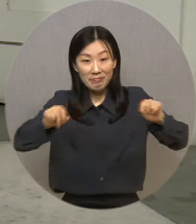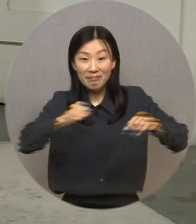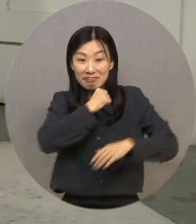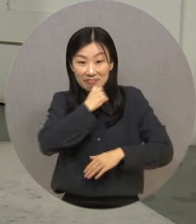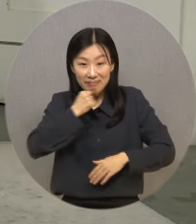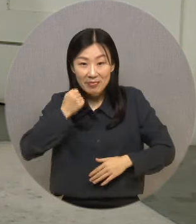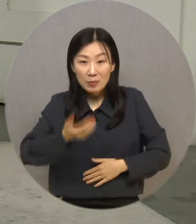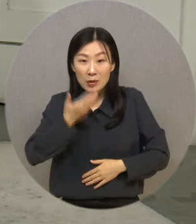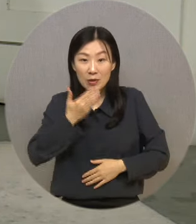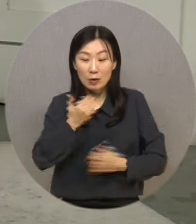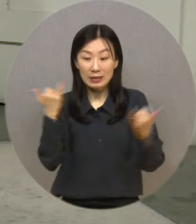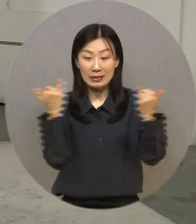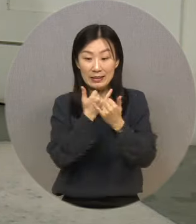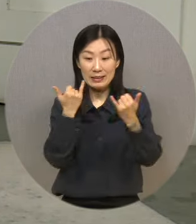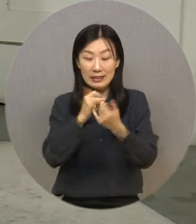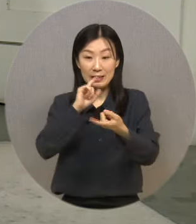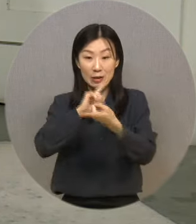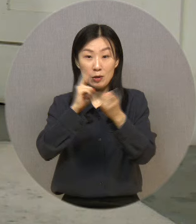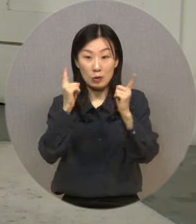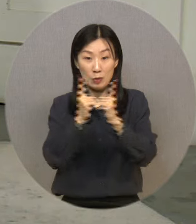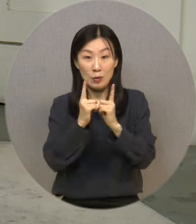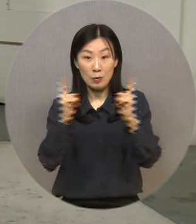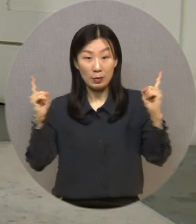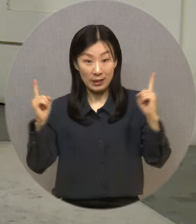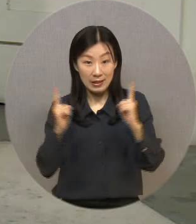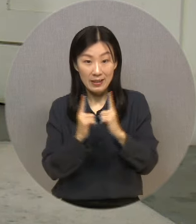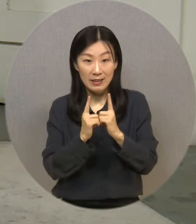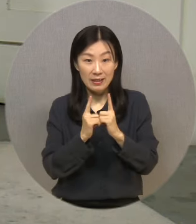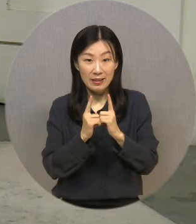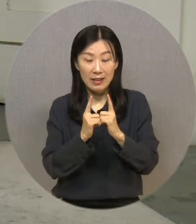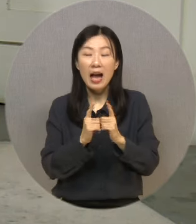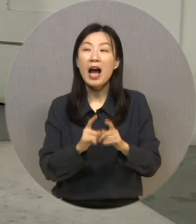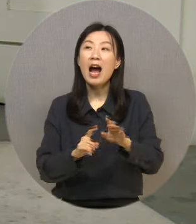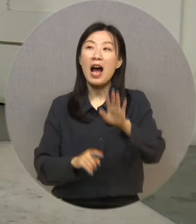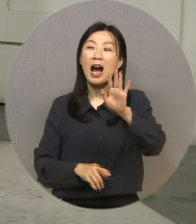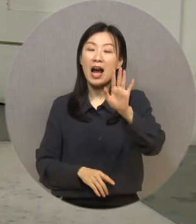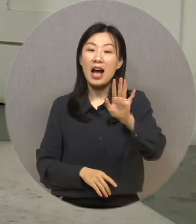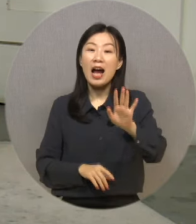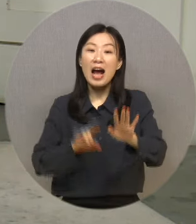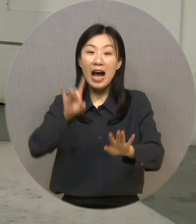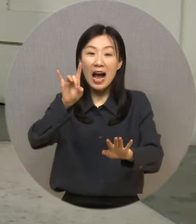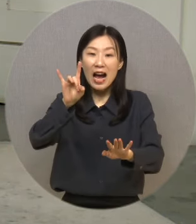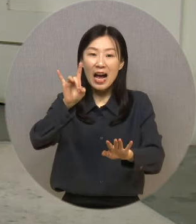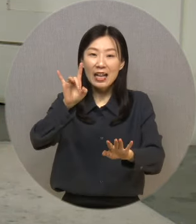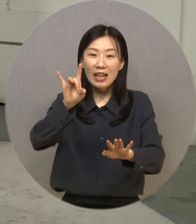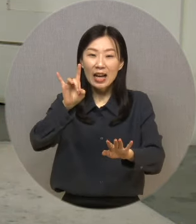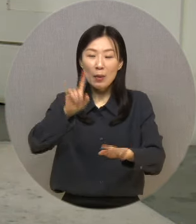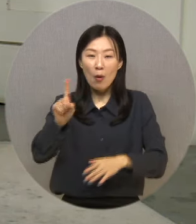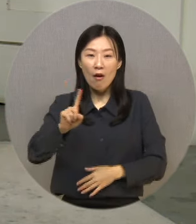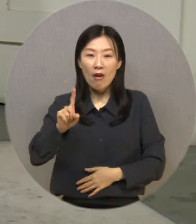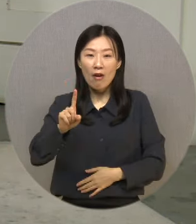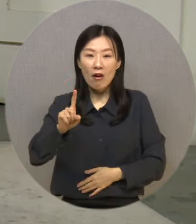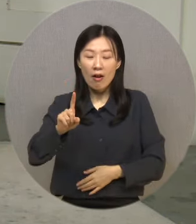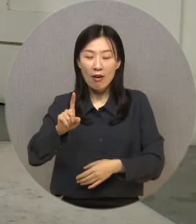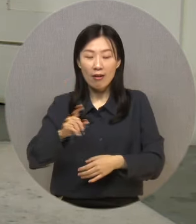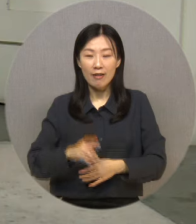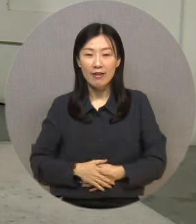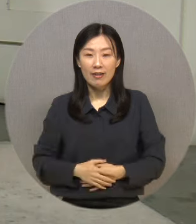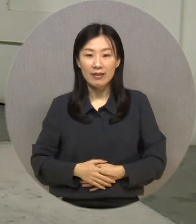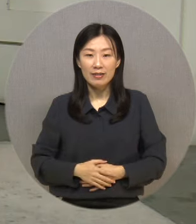친지분들 이렇게 서로 만나시고. 네, 아, 대신에 딱 하나만 저기 네